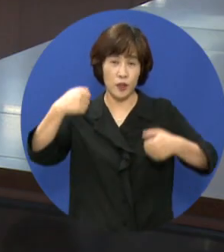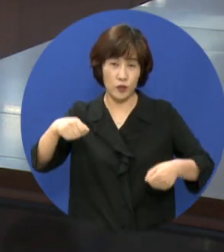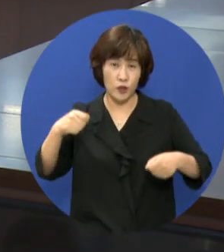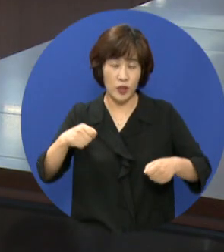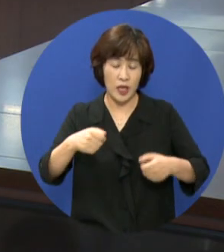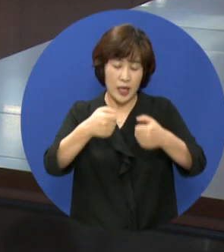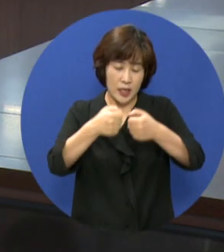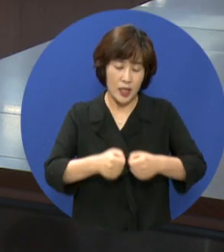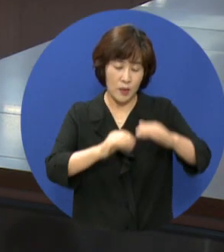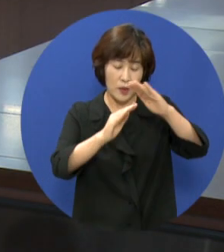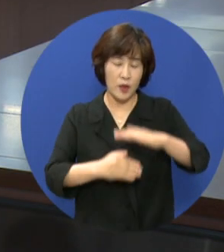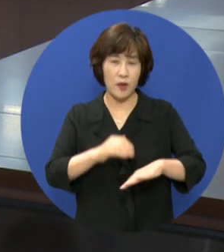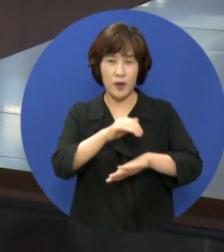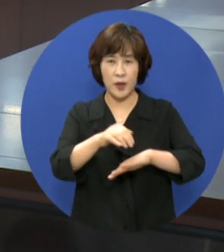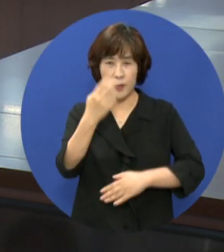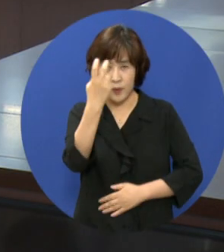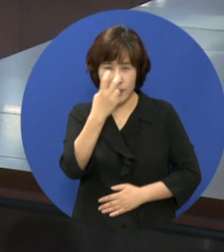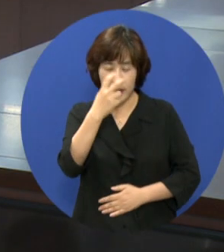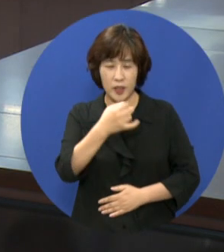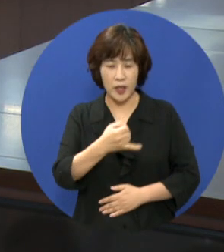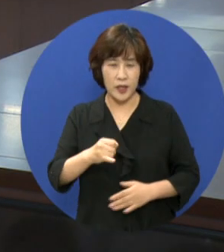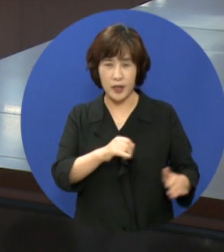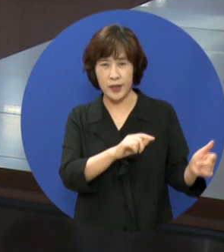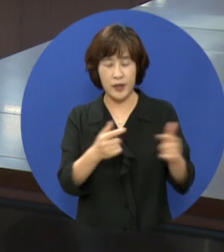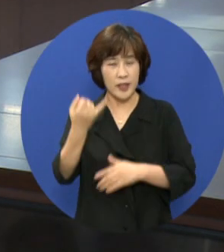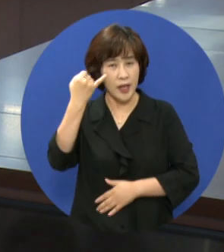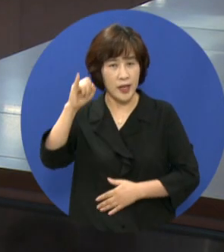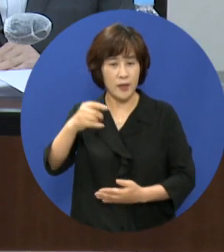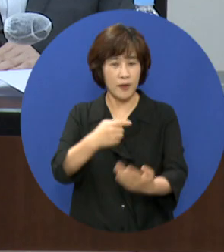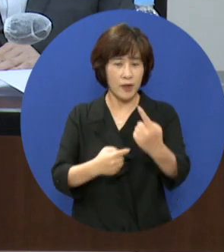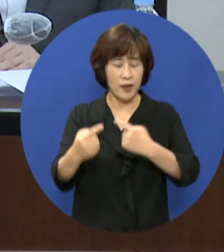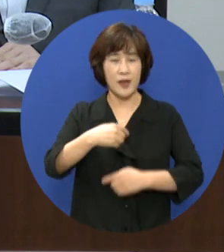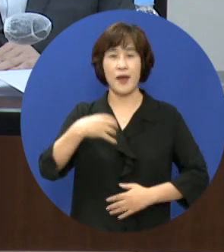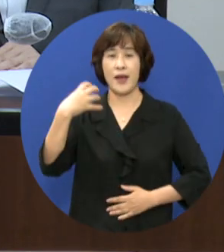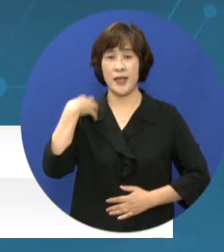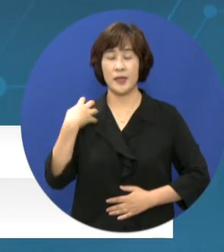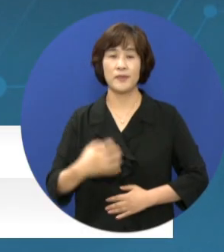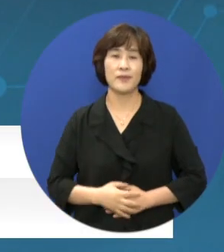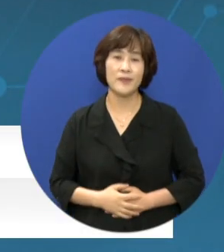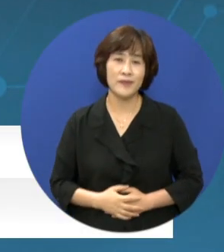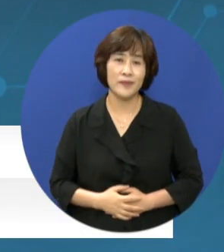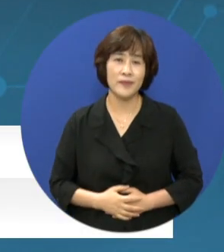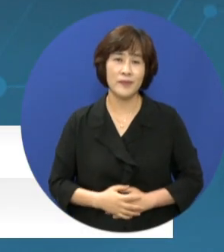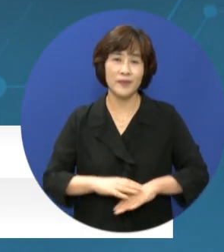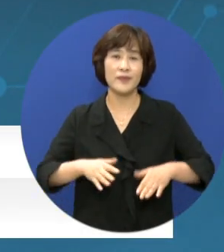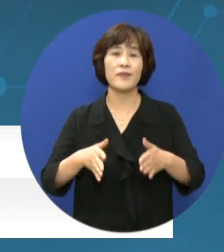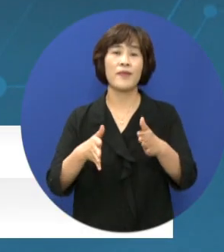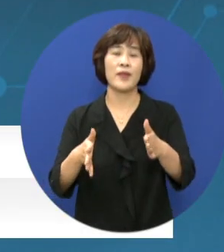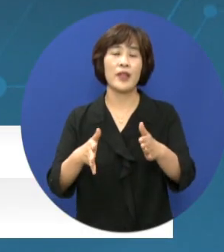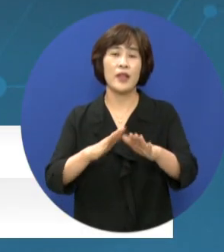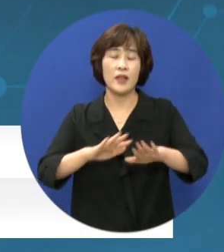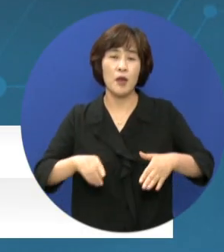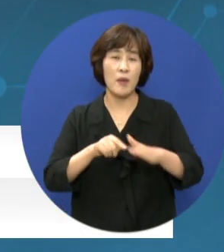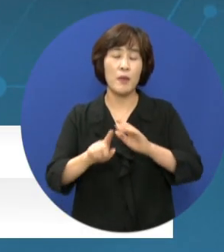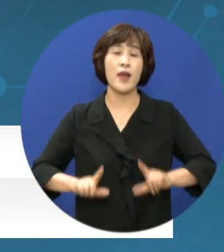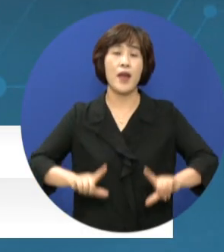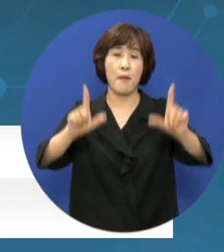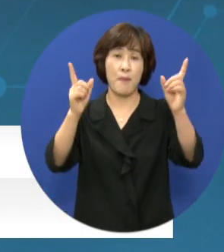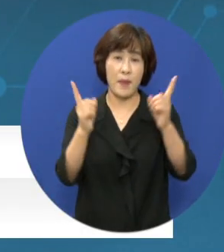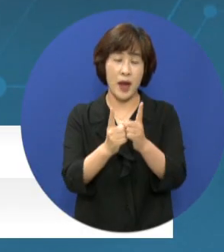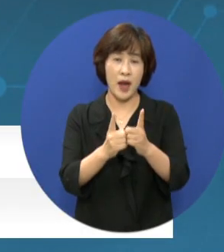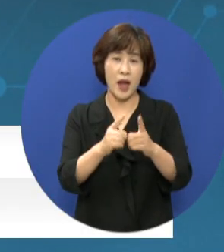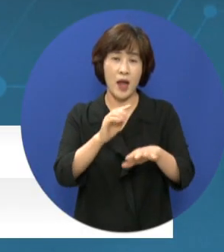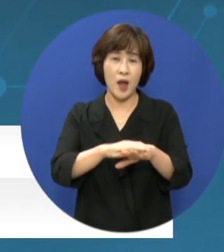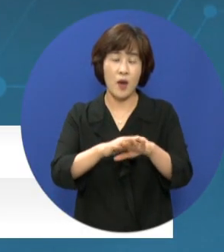세부 실행 방향 검토 각종 아이디어 제공 등의 역할을 합니다 전남도는 전남 방문의 해를 맞아